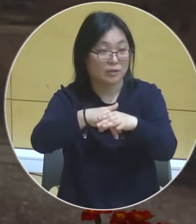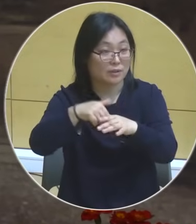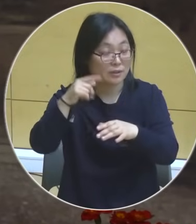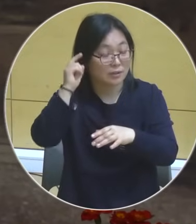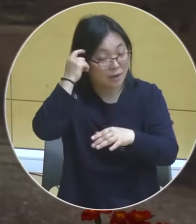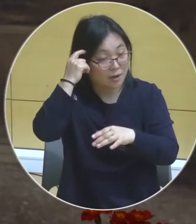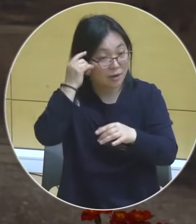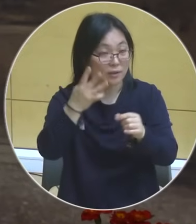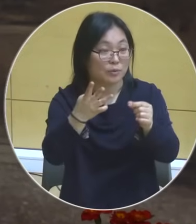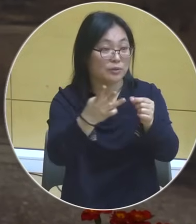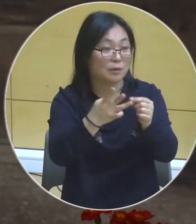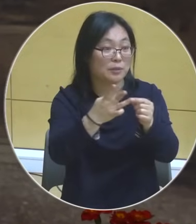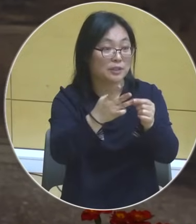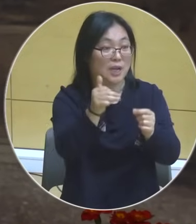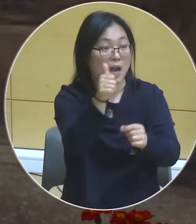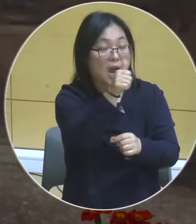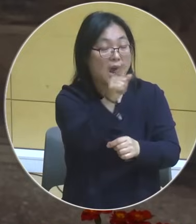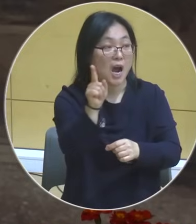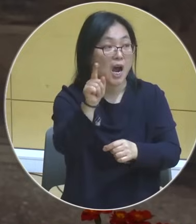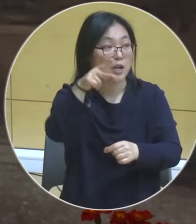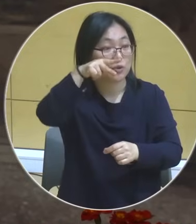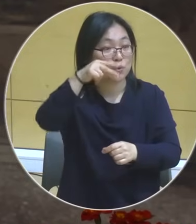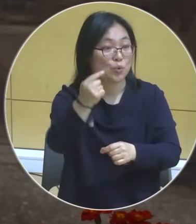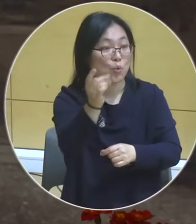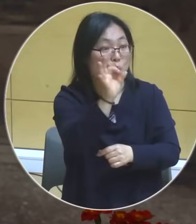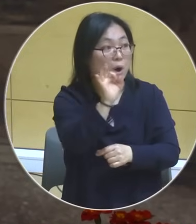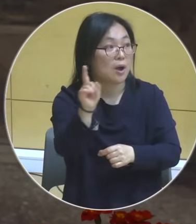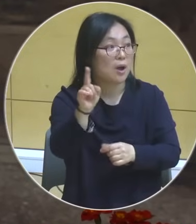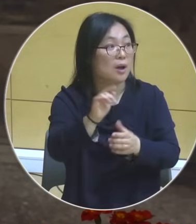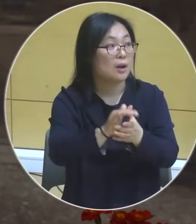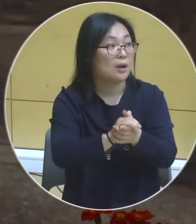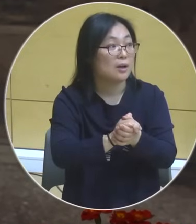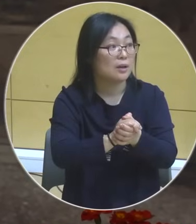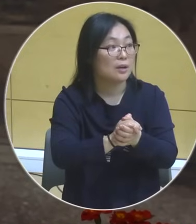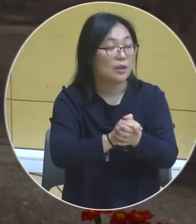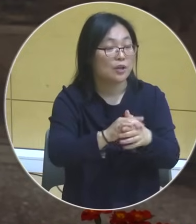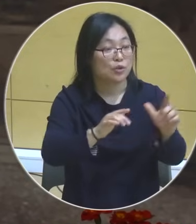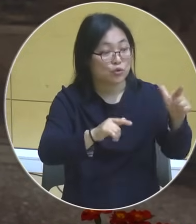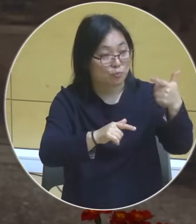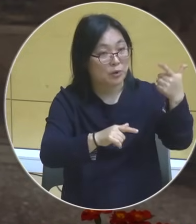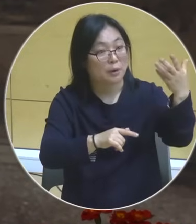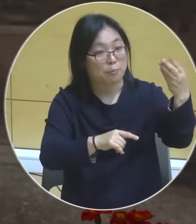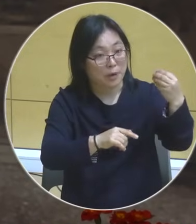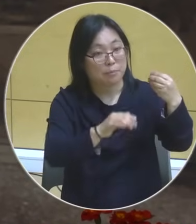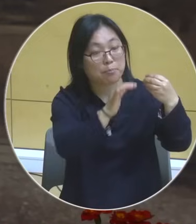우리는 바로 하쇼아라고 하는 홀로코스트, 600만 명이